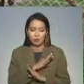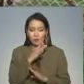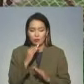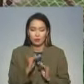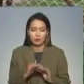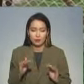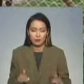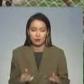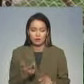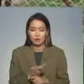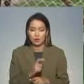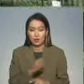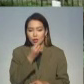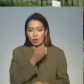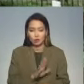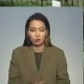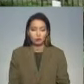детей. Это нехорошо.